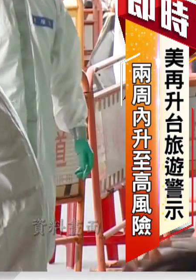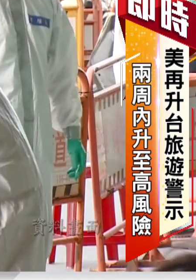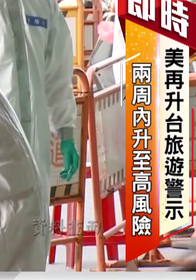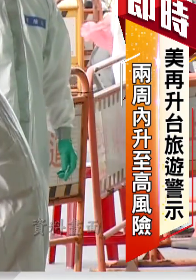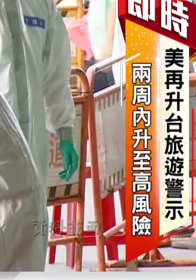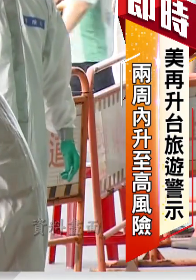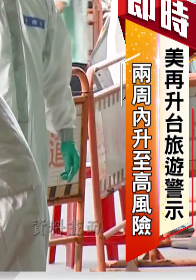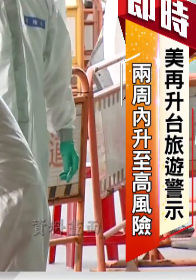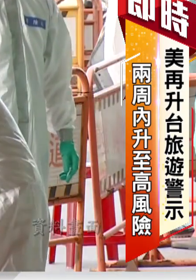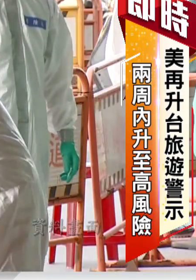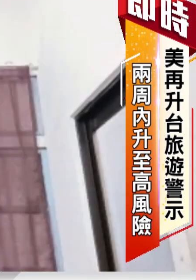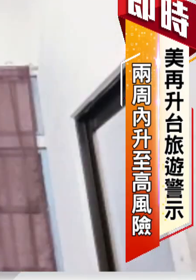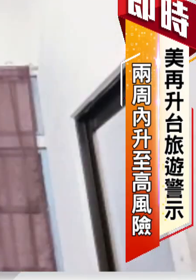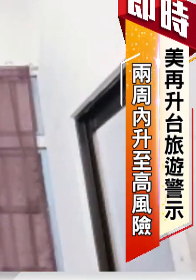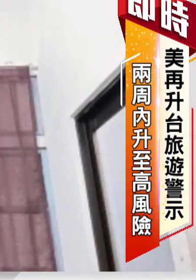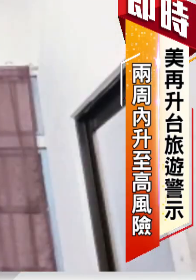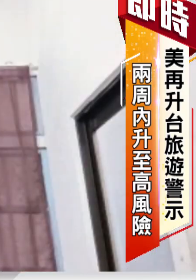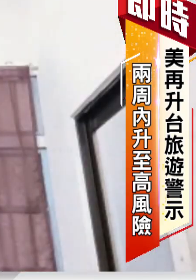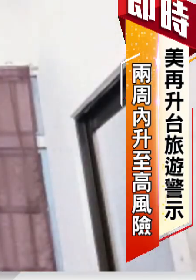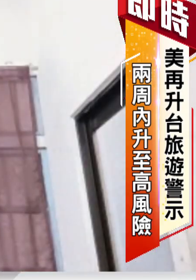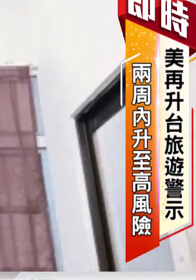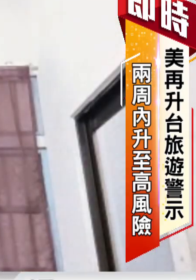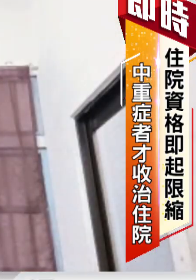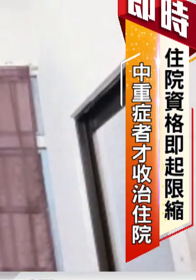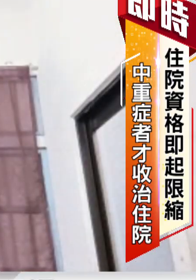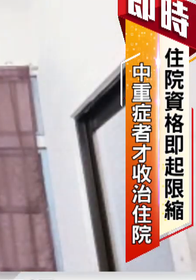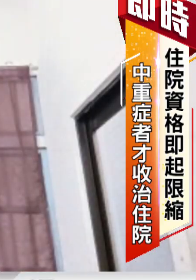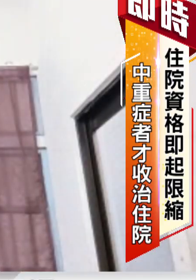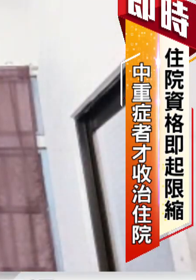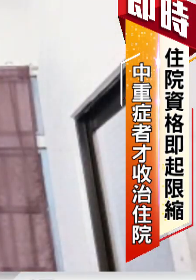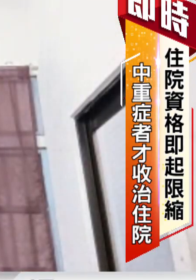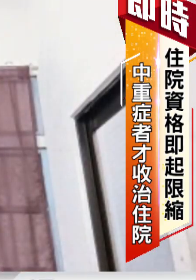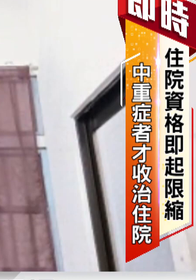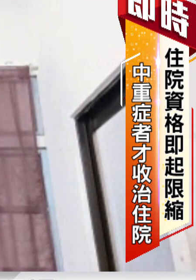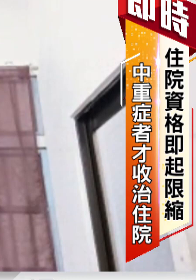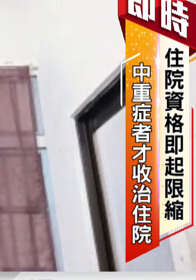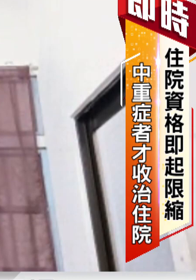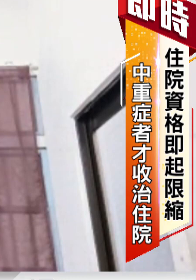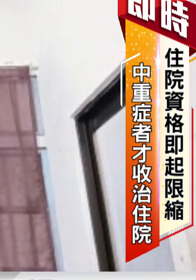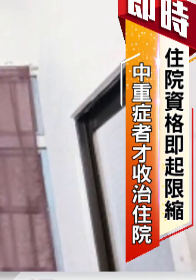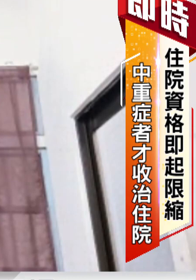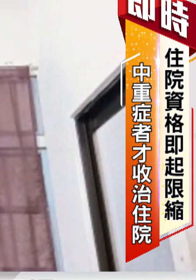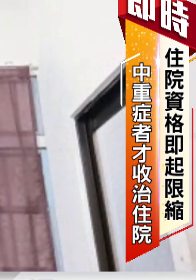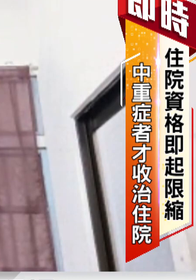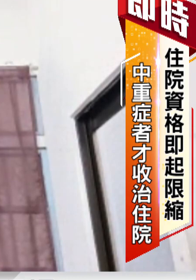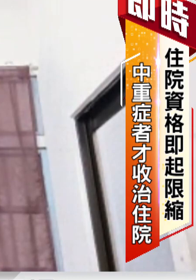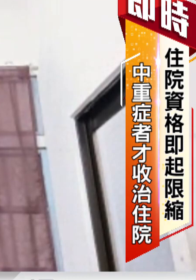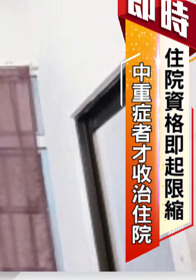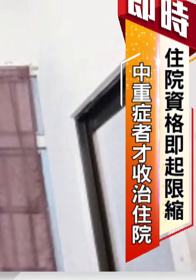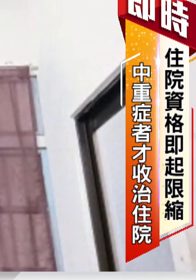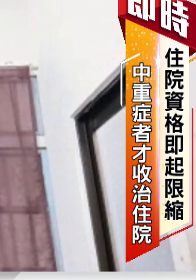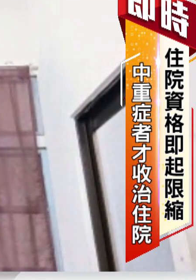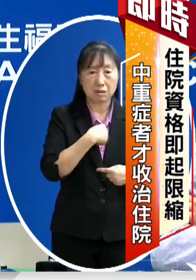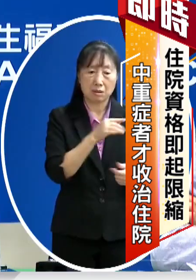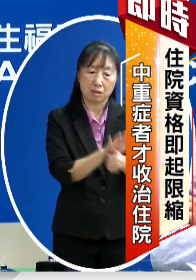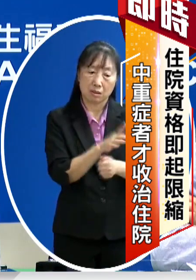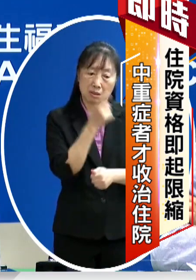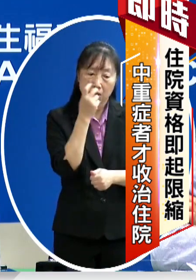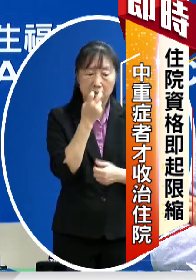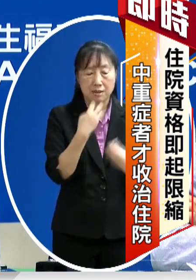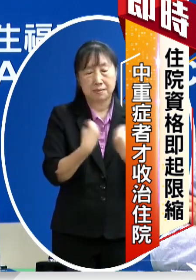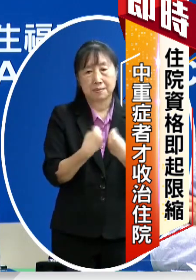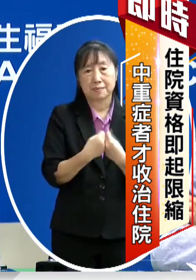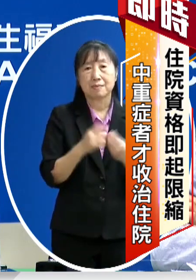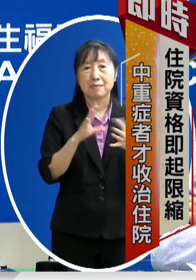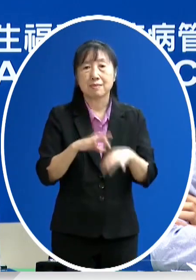眼，然后他说长官你的眼睛到底有没有在看到我们现在的现场叫做人间炼狱。 那他